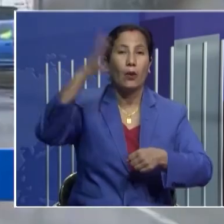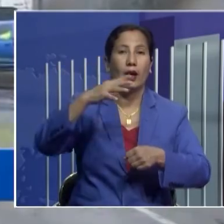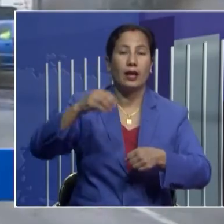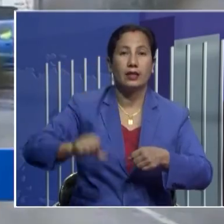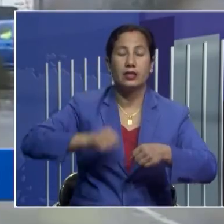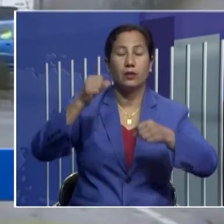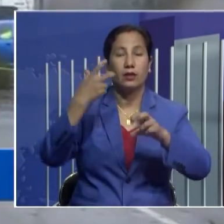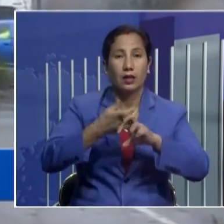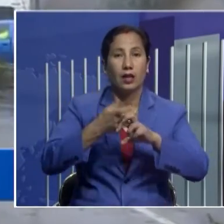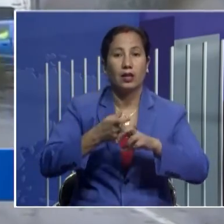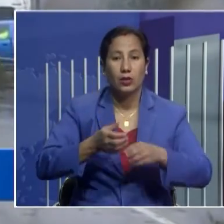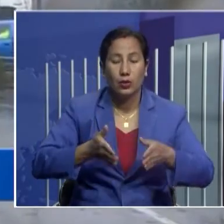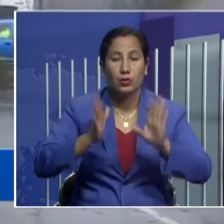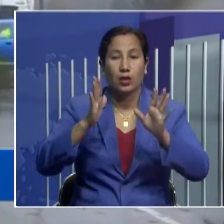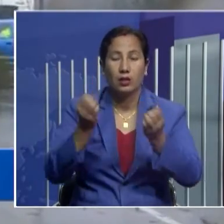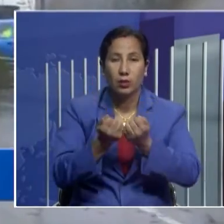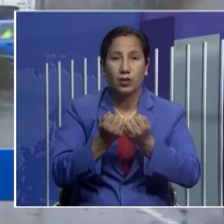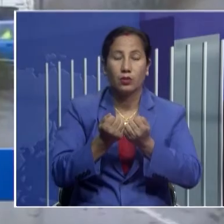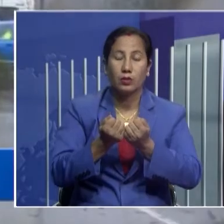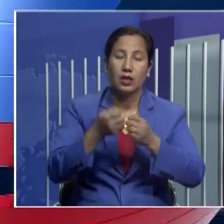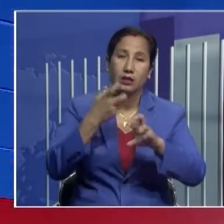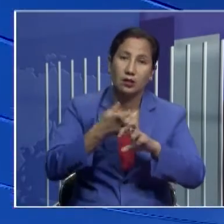सडक र रेलमार्ग अवरुद्ध हुँदा सङ्कटकालको घोषणा।